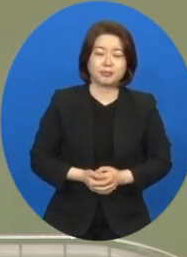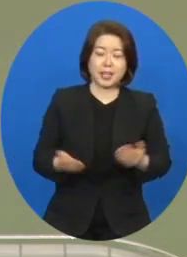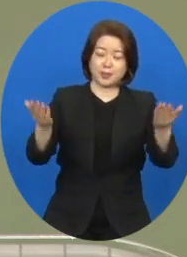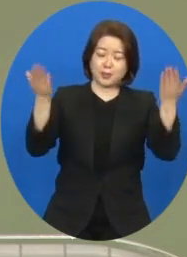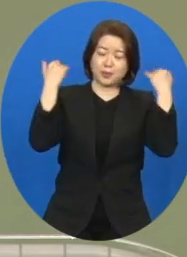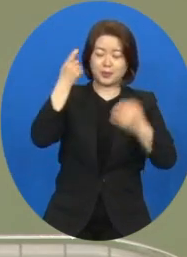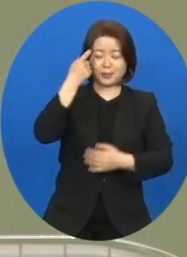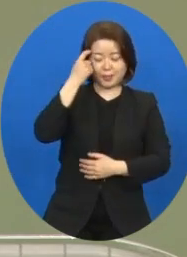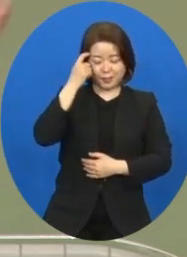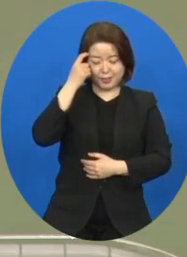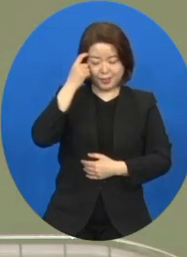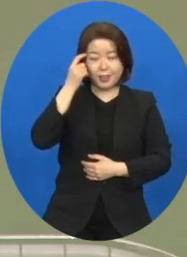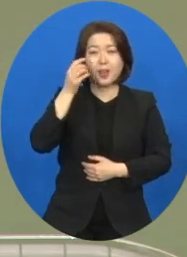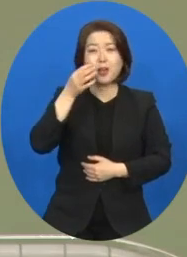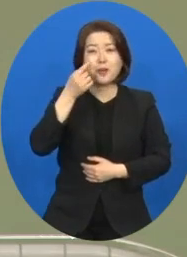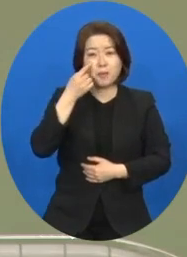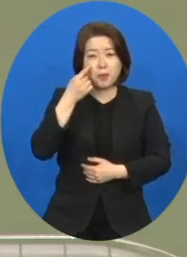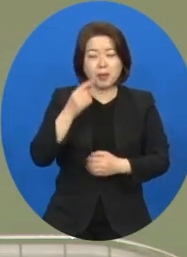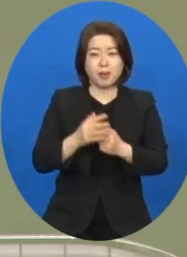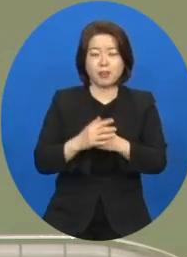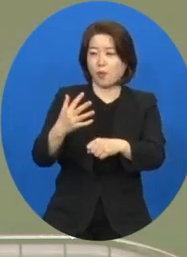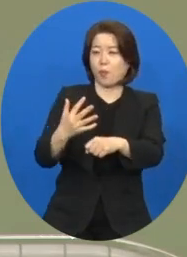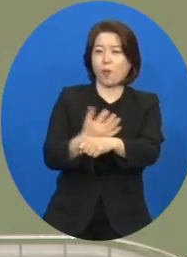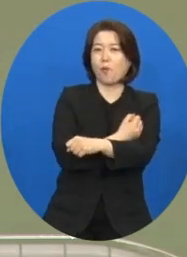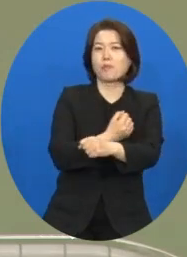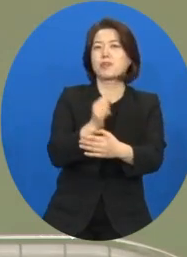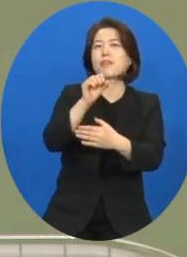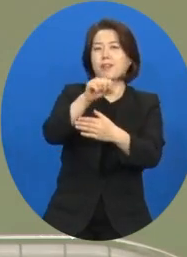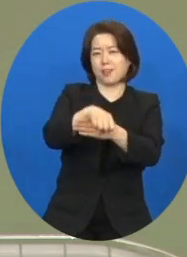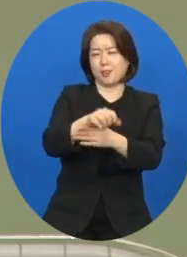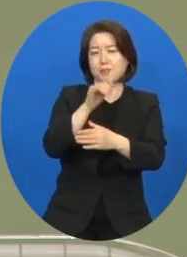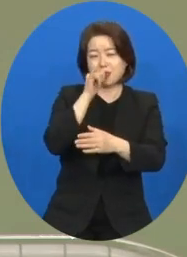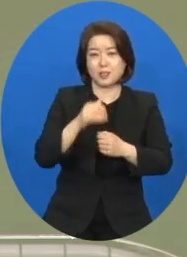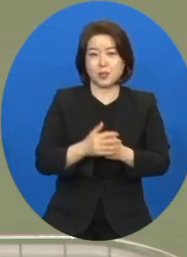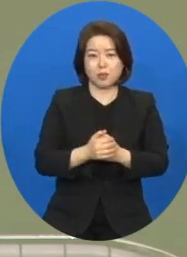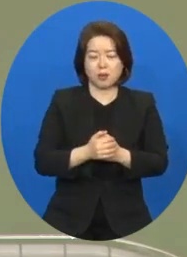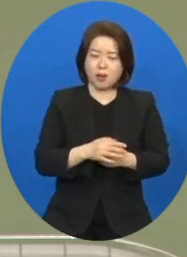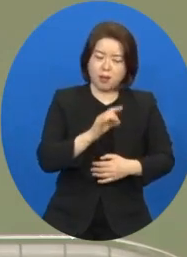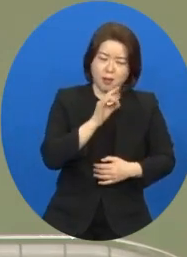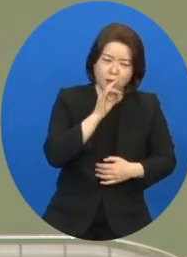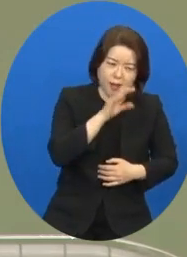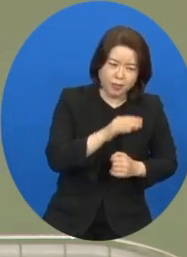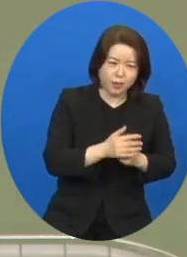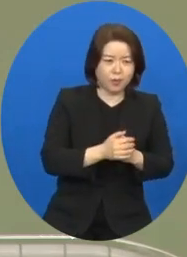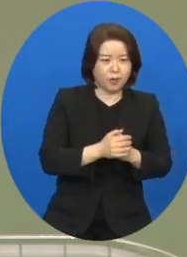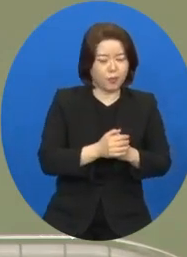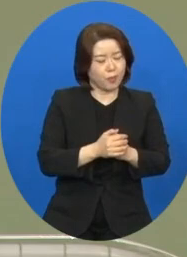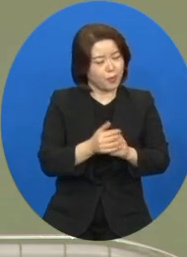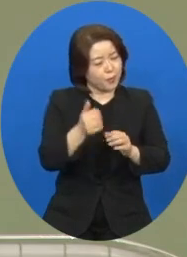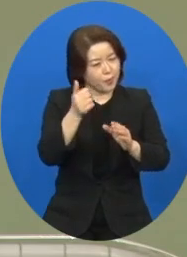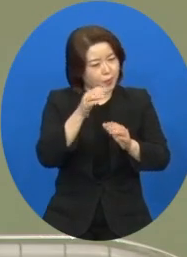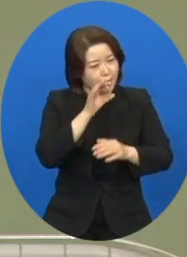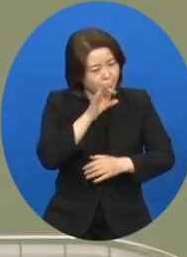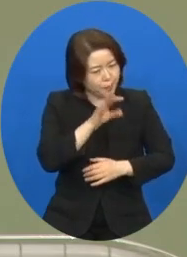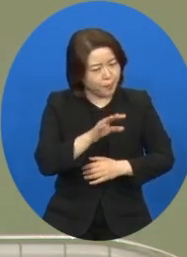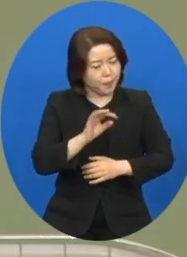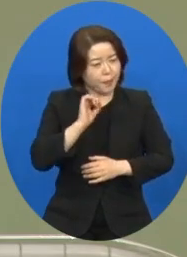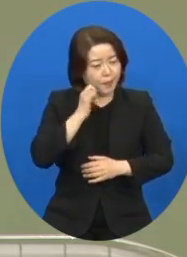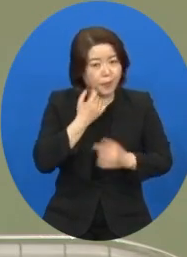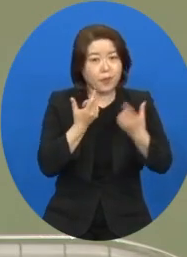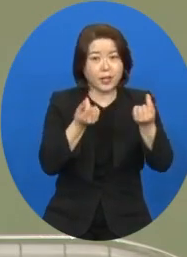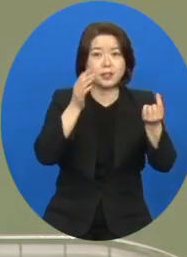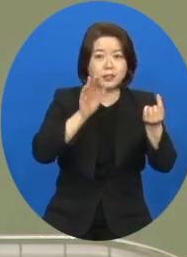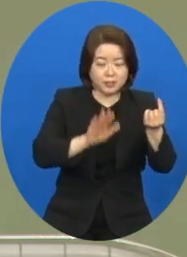돌아보면 엄청난 열매가 맺어졌어요. 안 될 것 같고 또 안 될 것 같은데도 엄청난